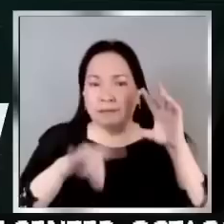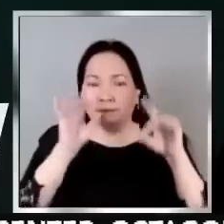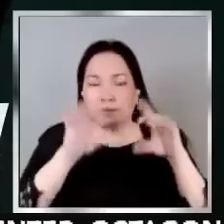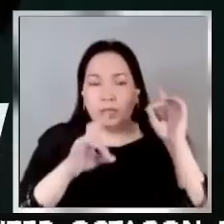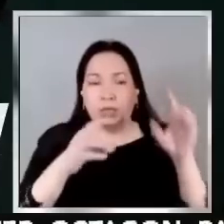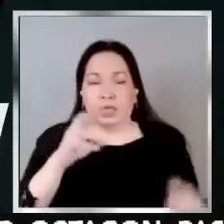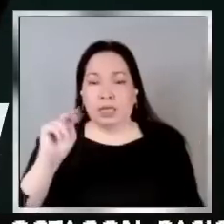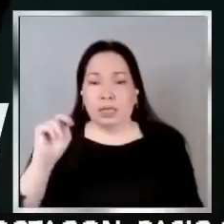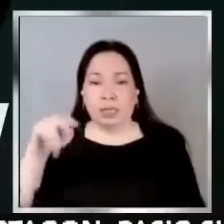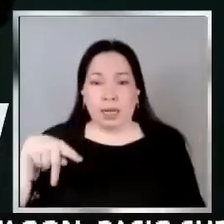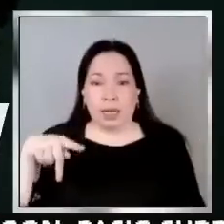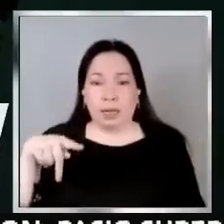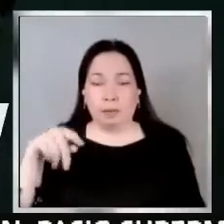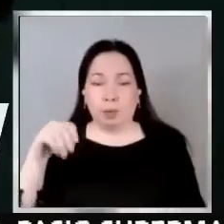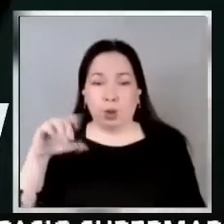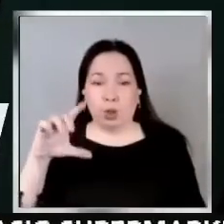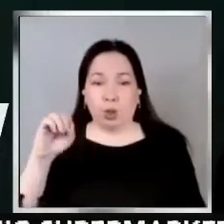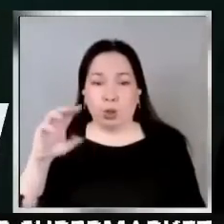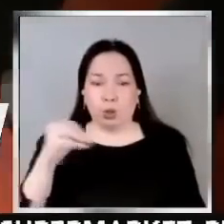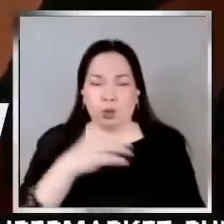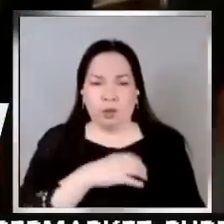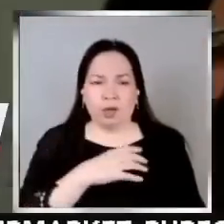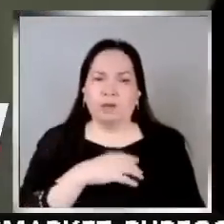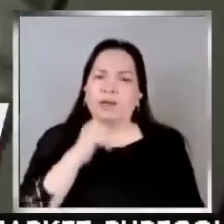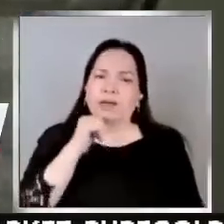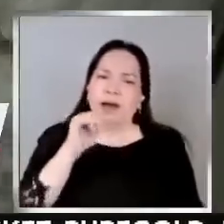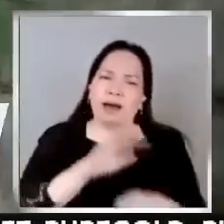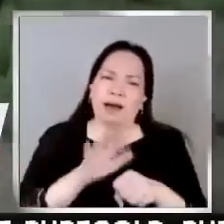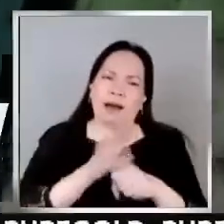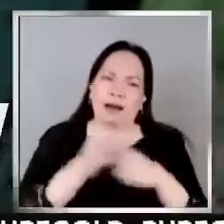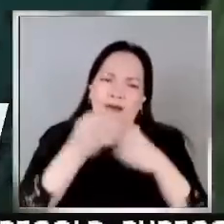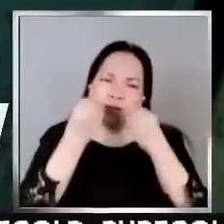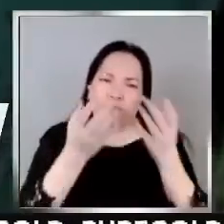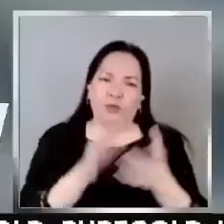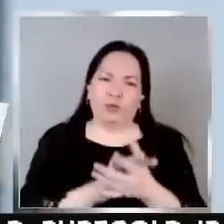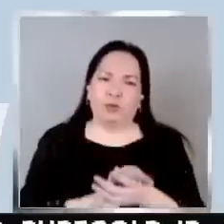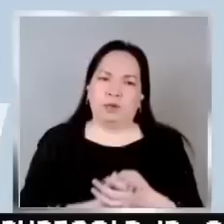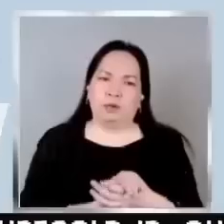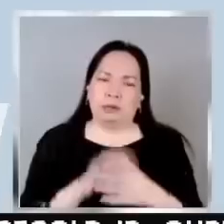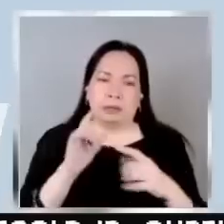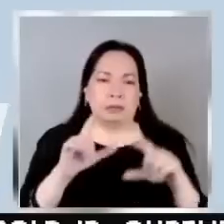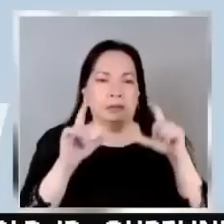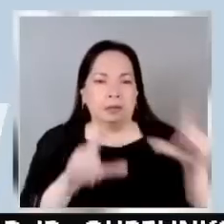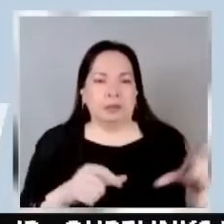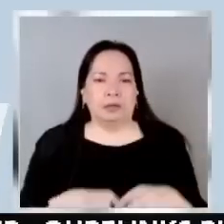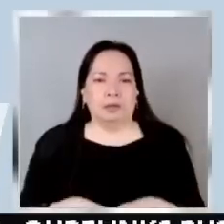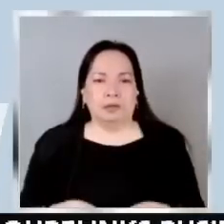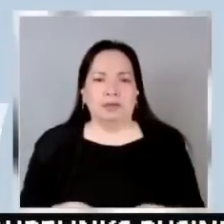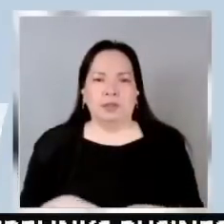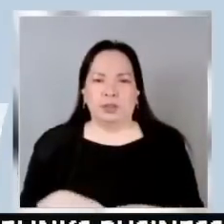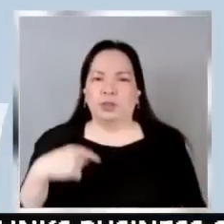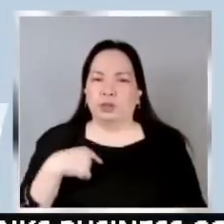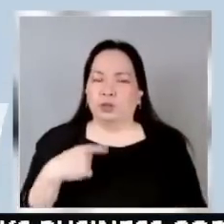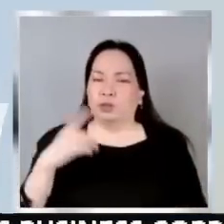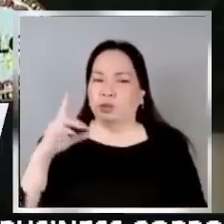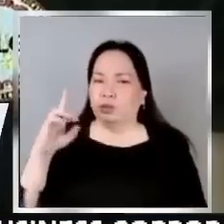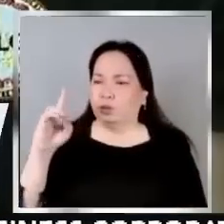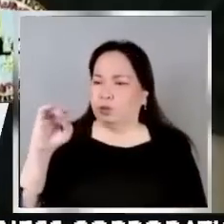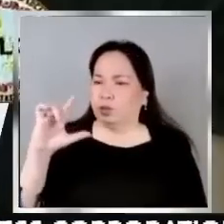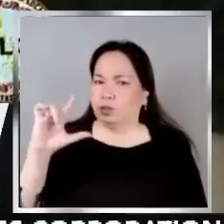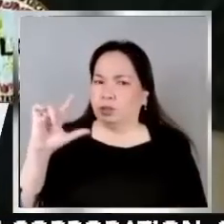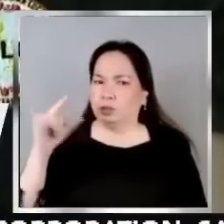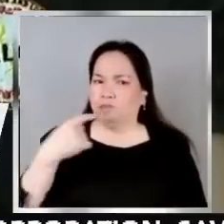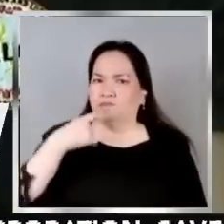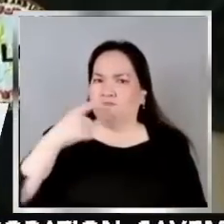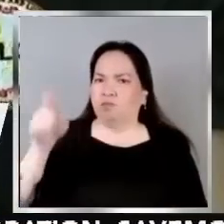NAPOLCOM ay inconclusive information o walang sapat na impormasyon. Kaya iniutos niya mag-imbestiga ang NAPOLCOM kung